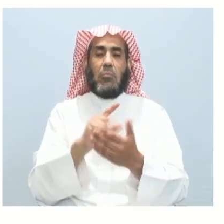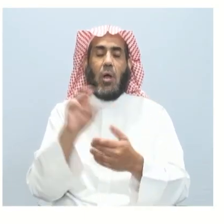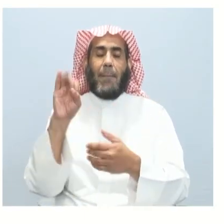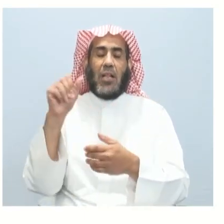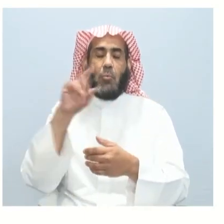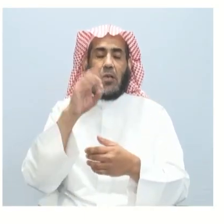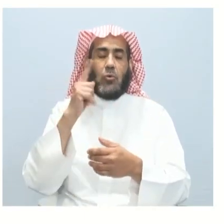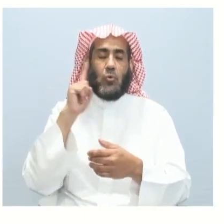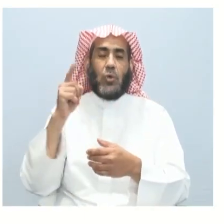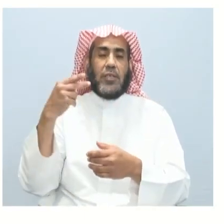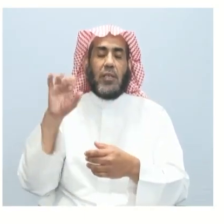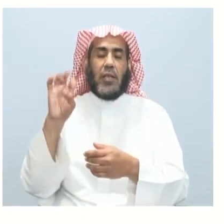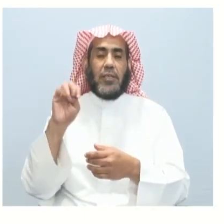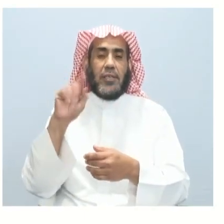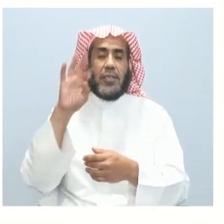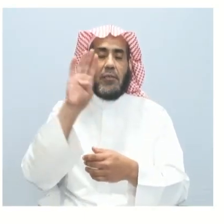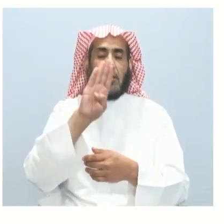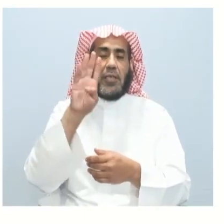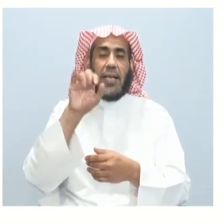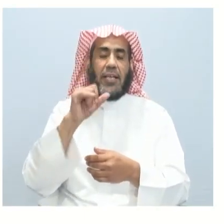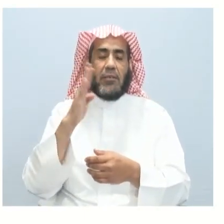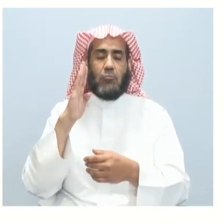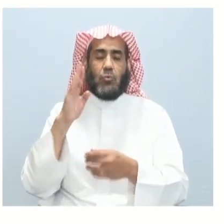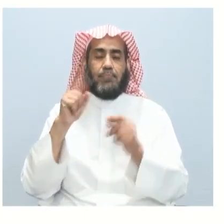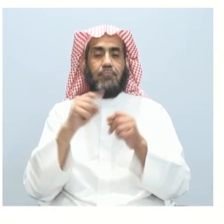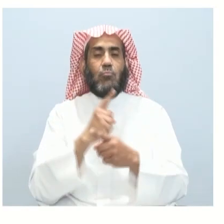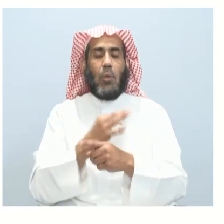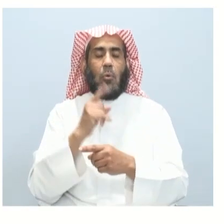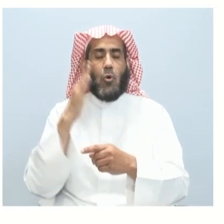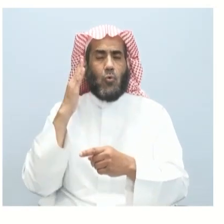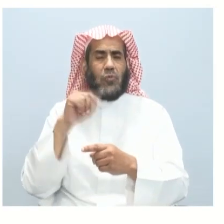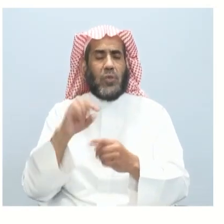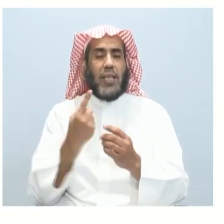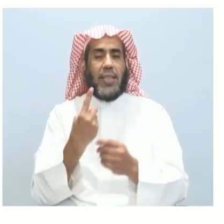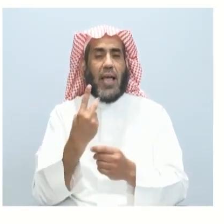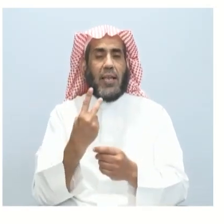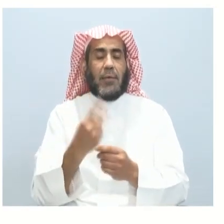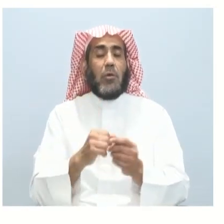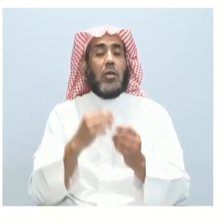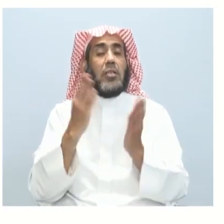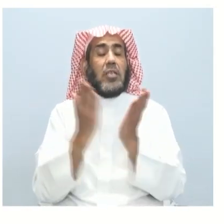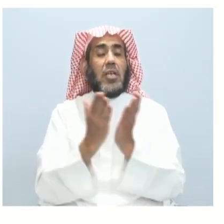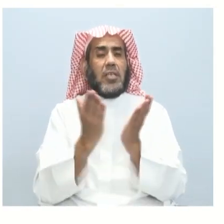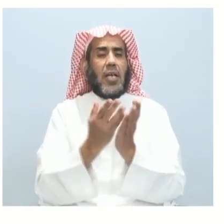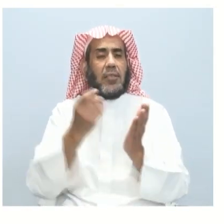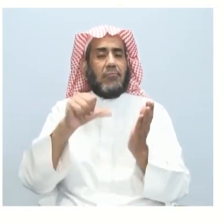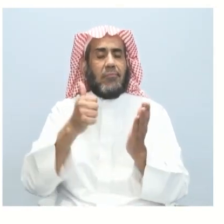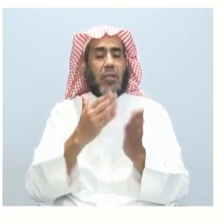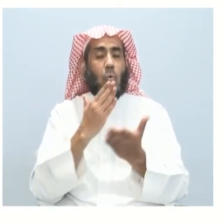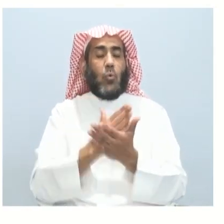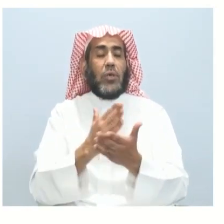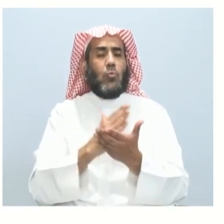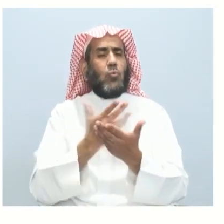محمد القبيشي نحن في الوحده الثانيه دراسات نقديه بعنوان دراسات نقديه في الوحده